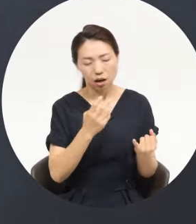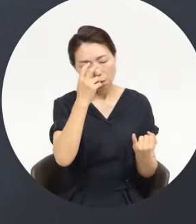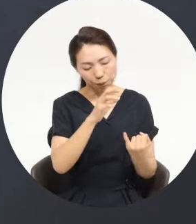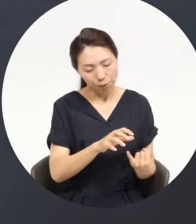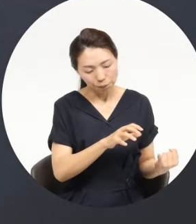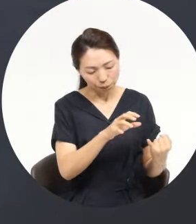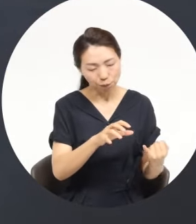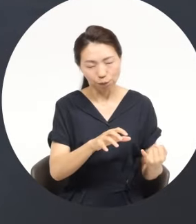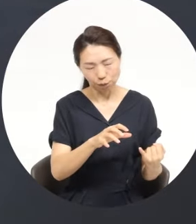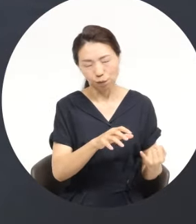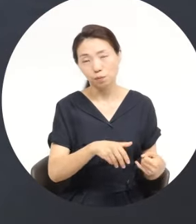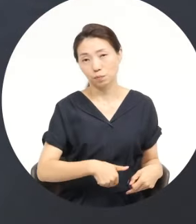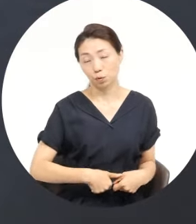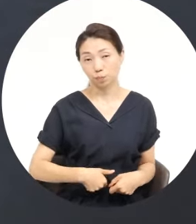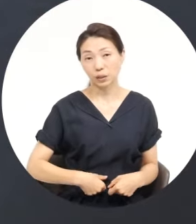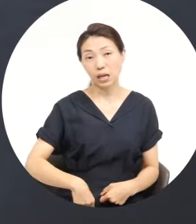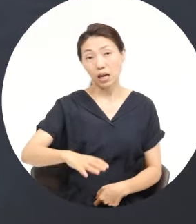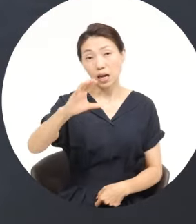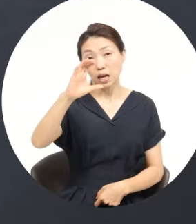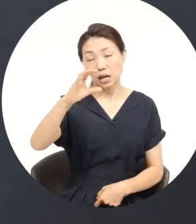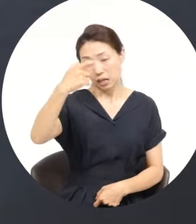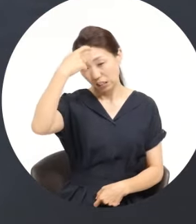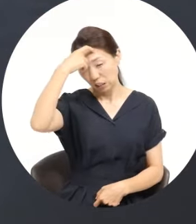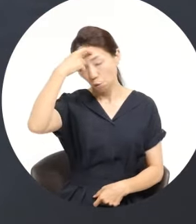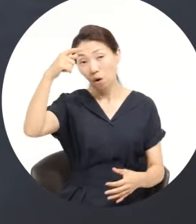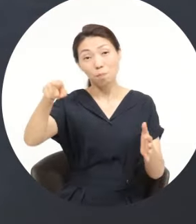돌봐주듯이 그 기독교 신앙에 그런 말이 있잖아요.